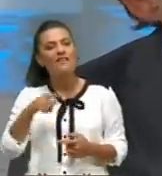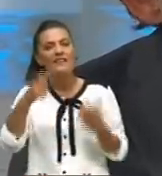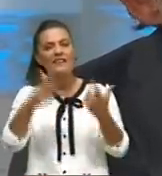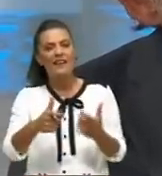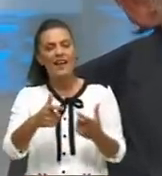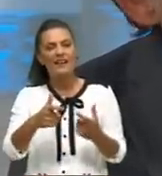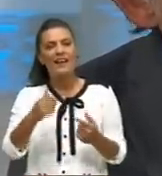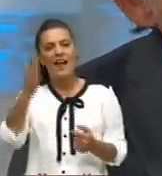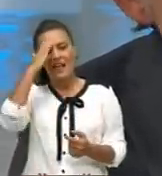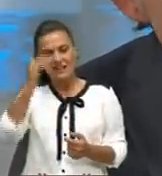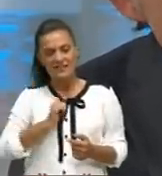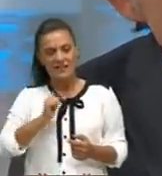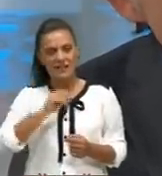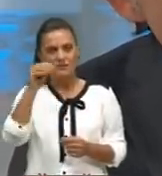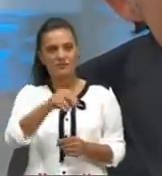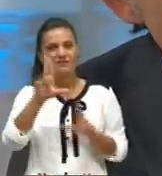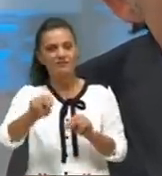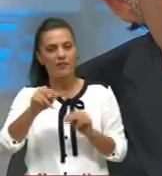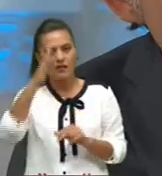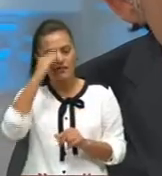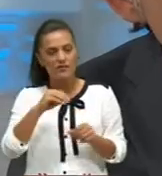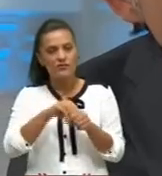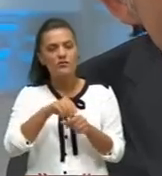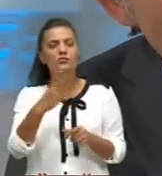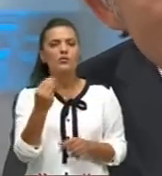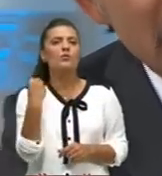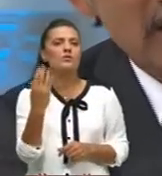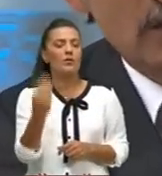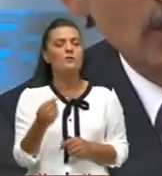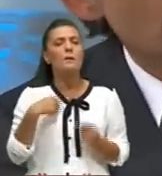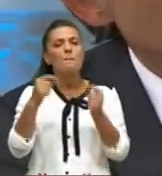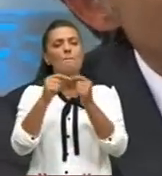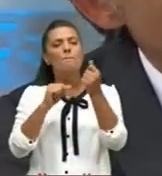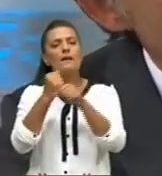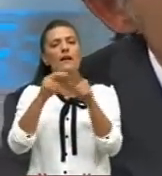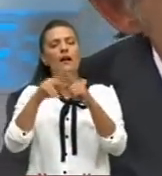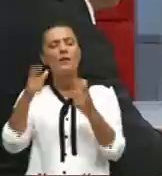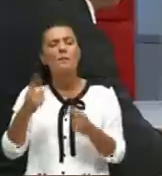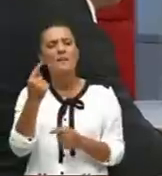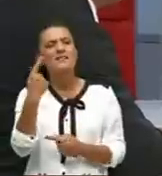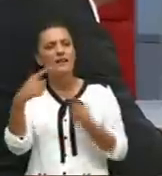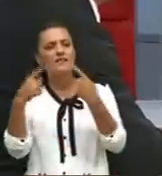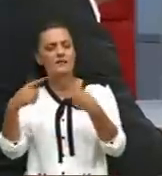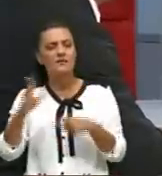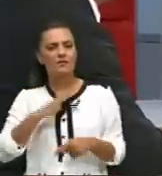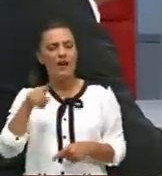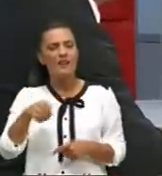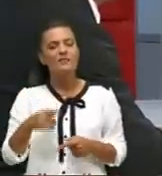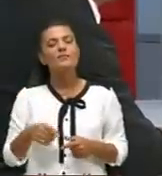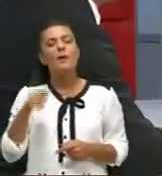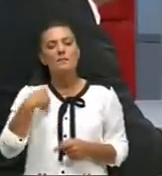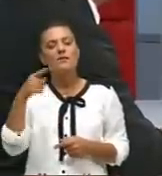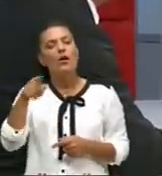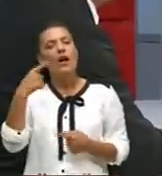orası, karargah kullandığı bir yer orası. Hı-hı. Çok hoş olmuş. Biga'da o yönde bir eksiğimiz var ama biz